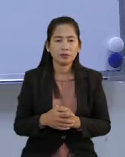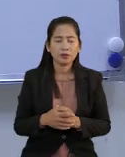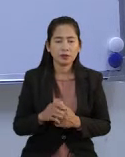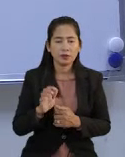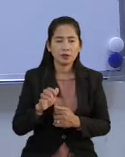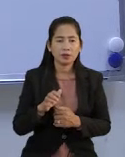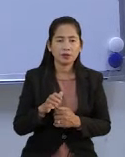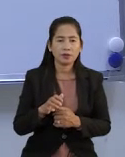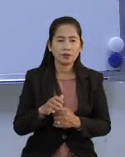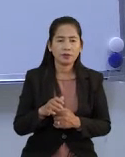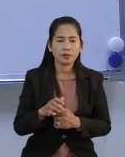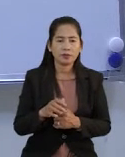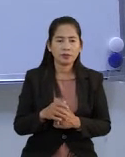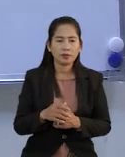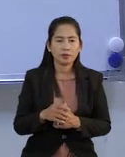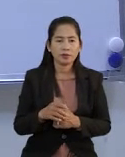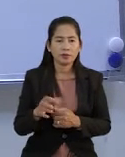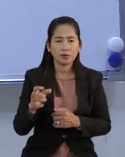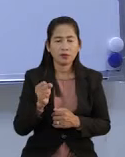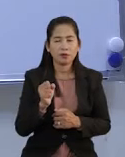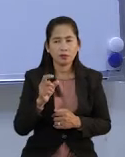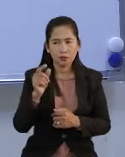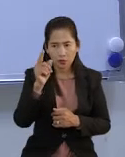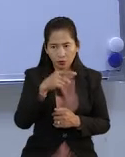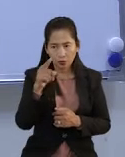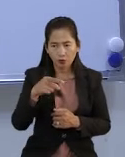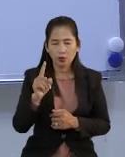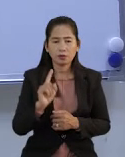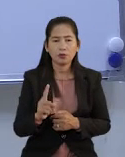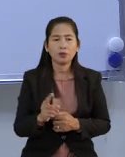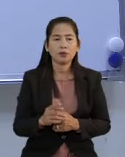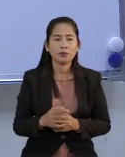chà chẳng nè kru nâng chốt vô mùi chậm nái